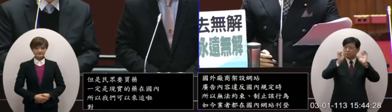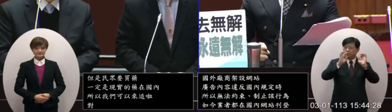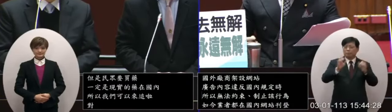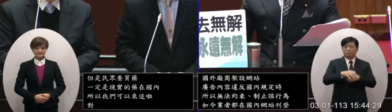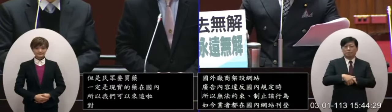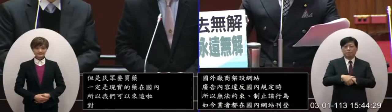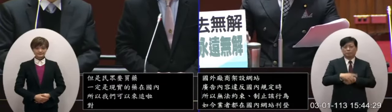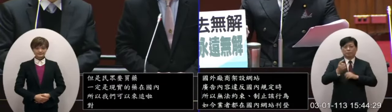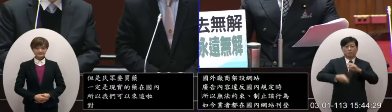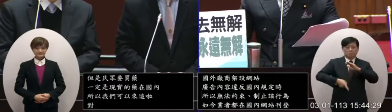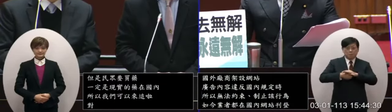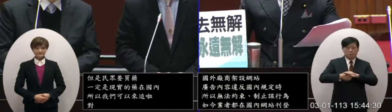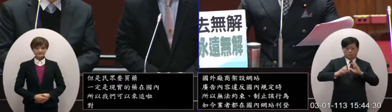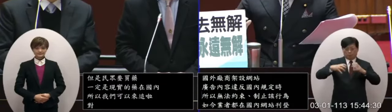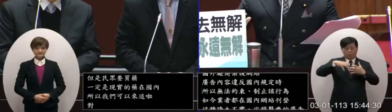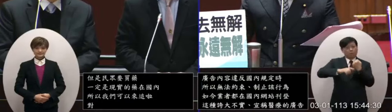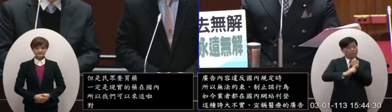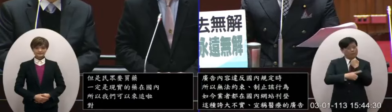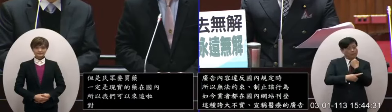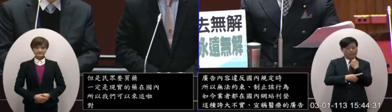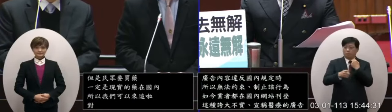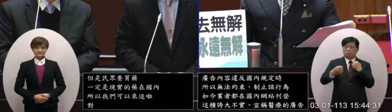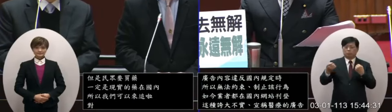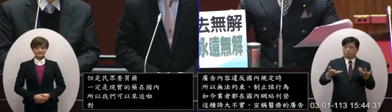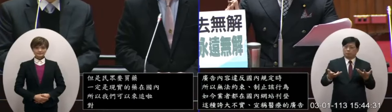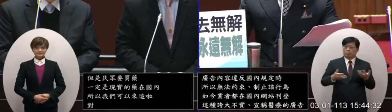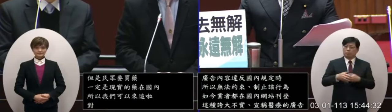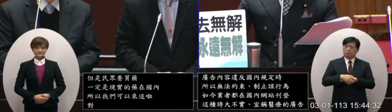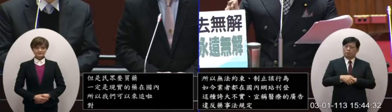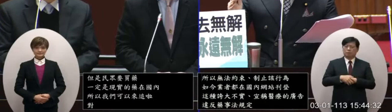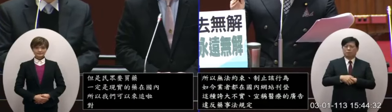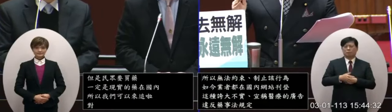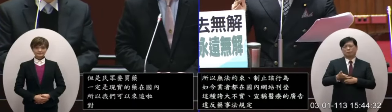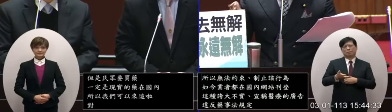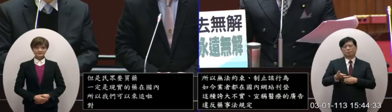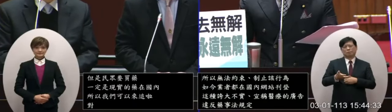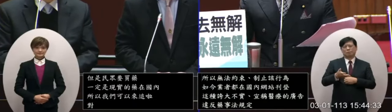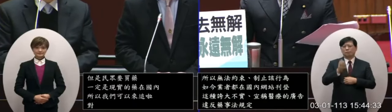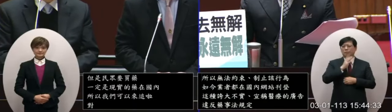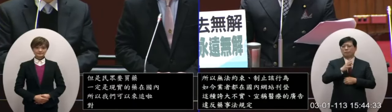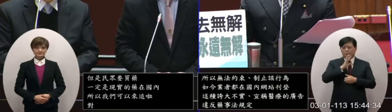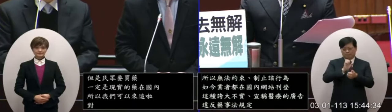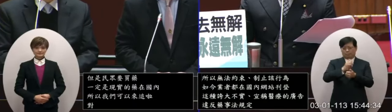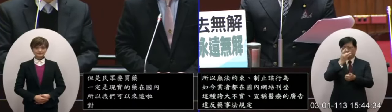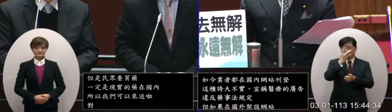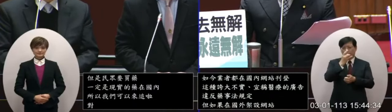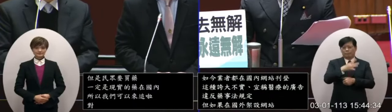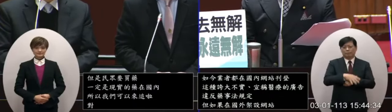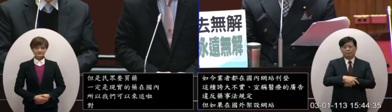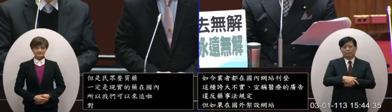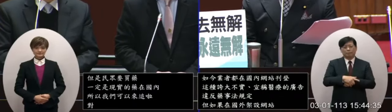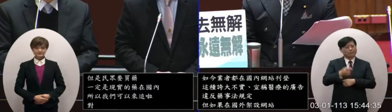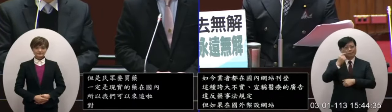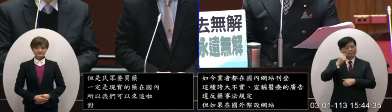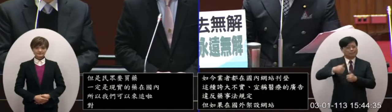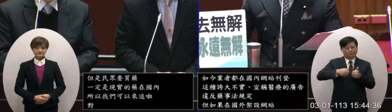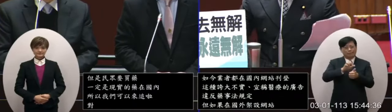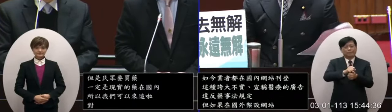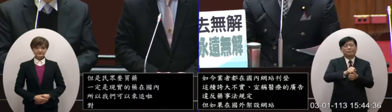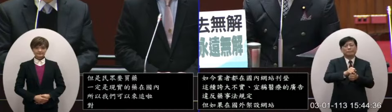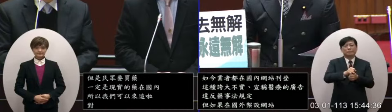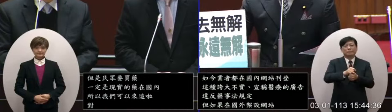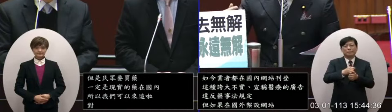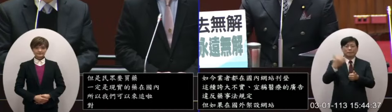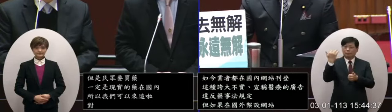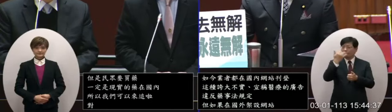告违反国内的法令就没事，这根本就抓不到，所以没办法抓，就